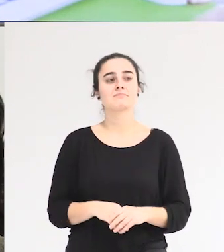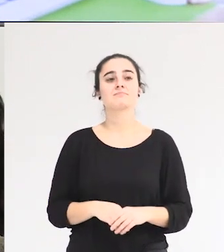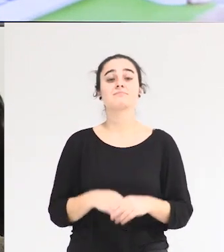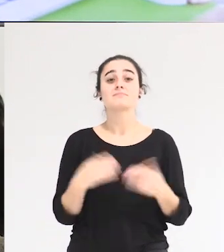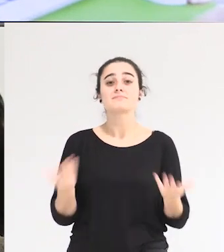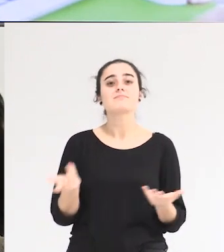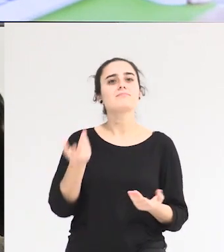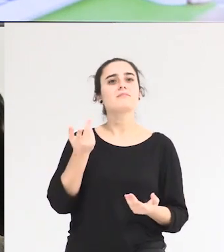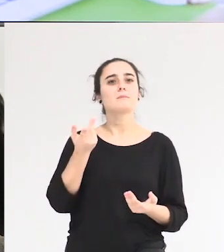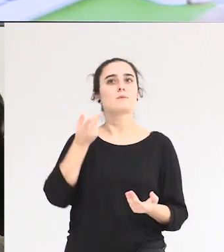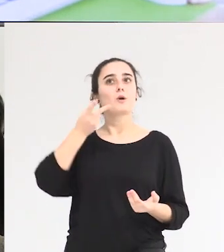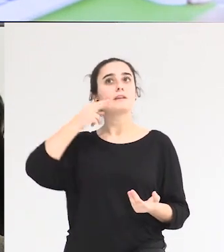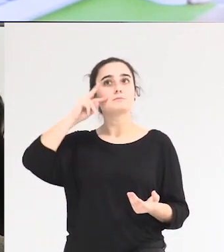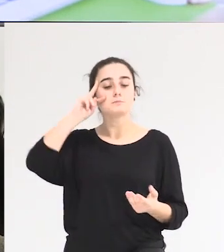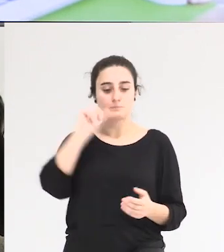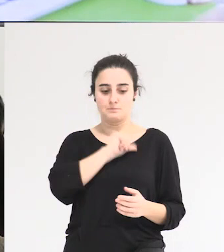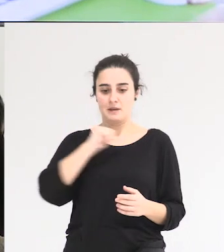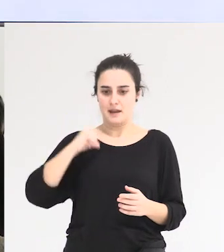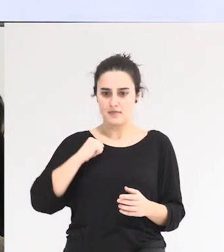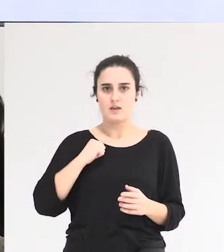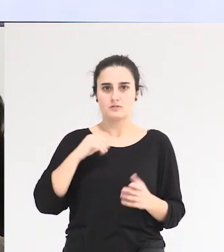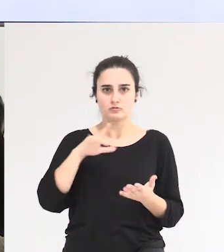esperientziaren konplexutasuna onartuta.